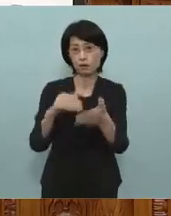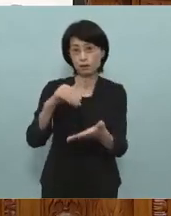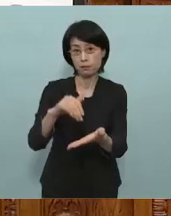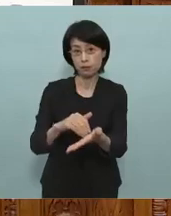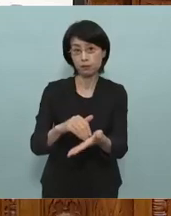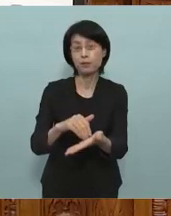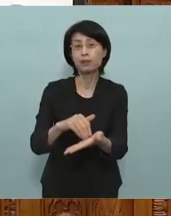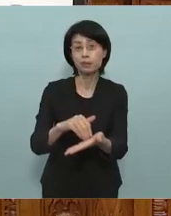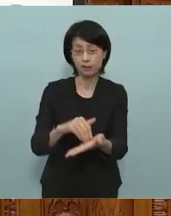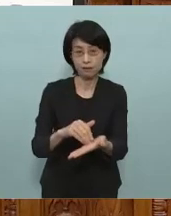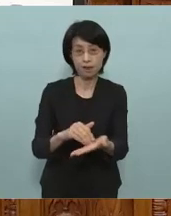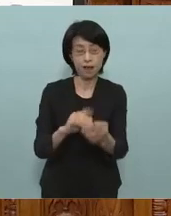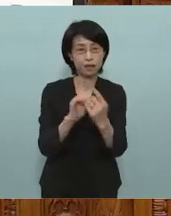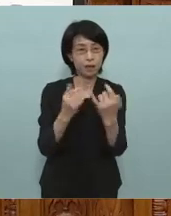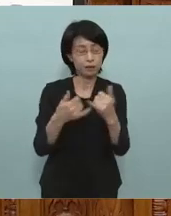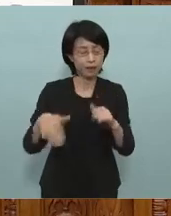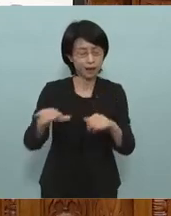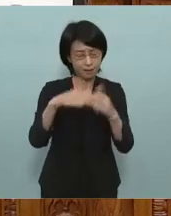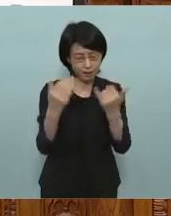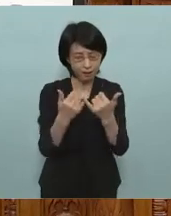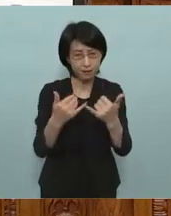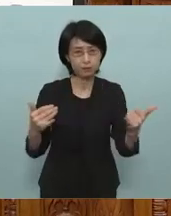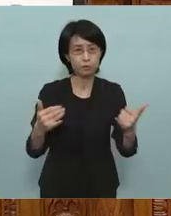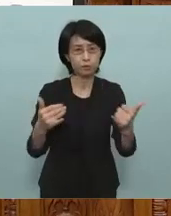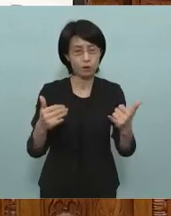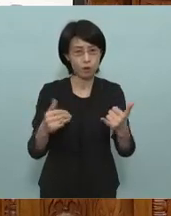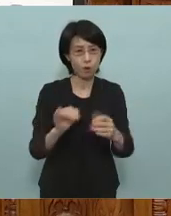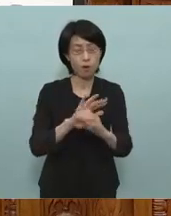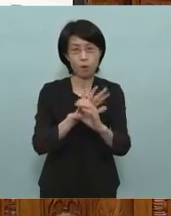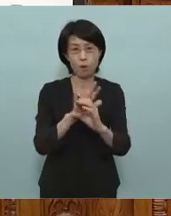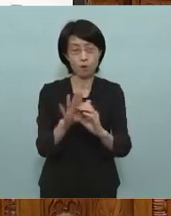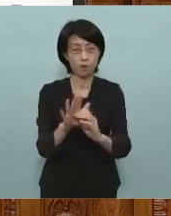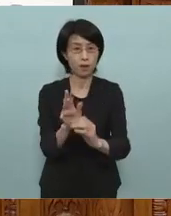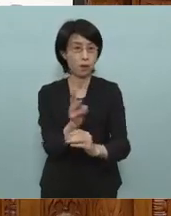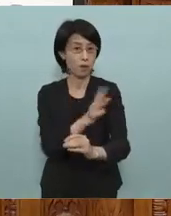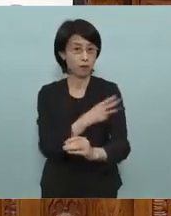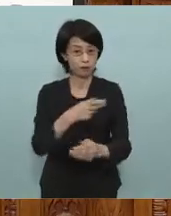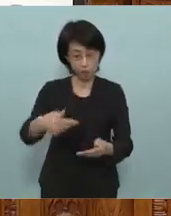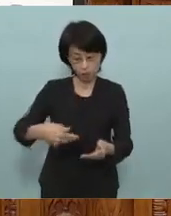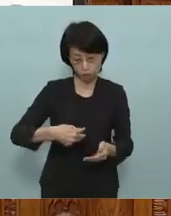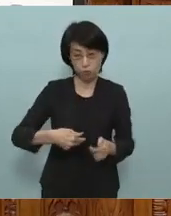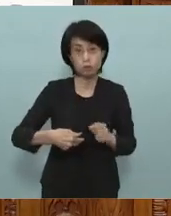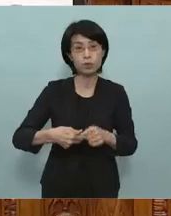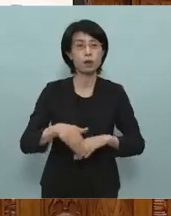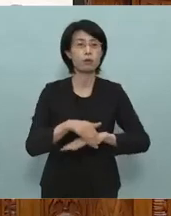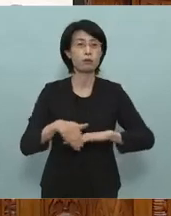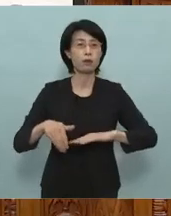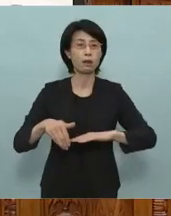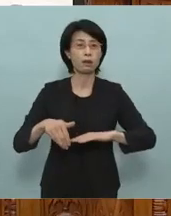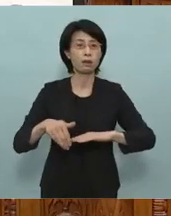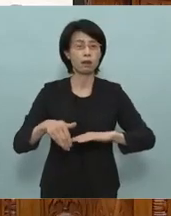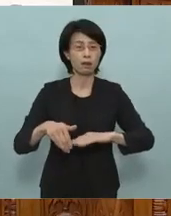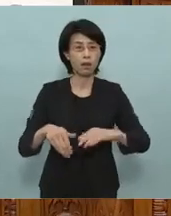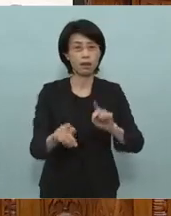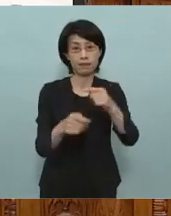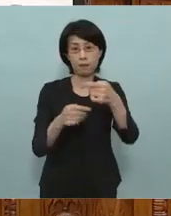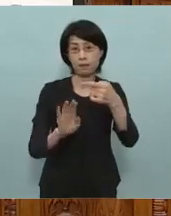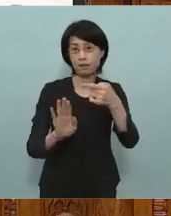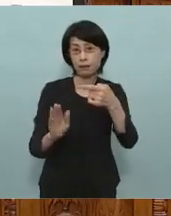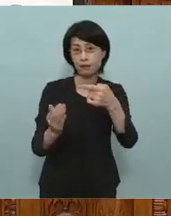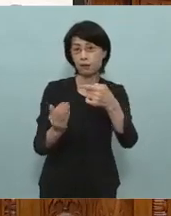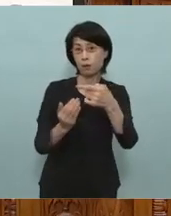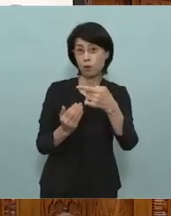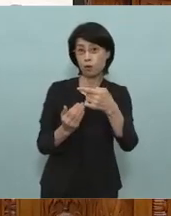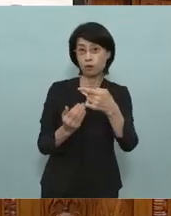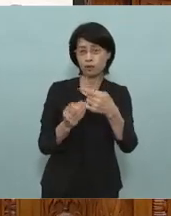には対象者全員分の新型コロナワクチンが輸入される見込みです年末年始に